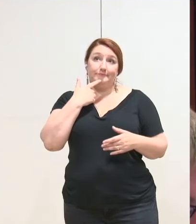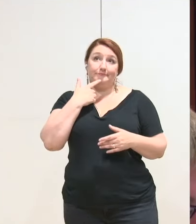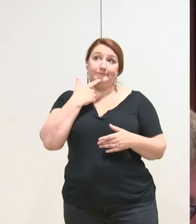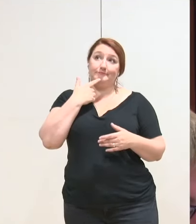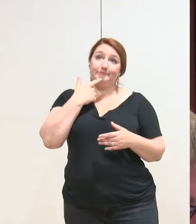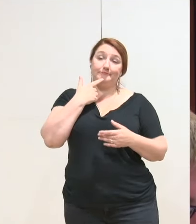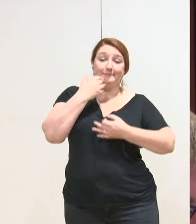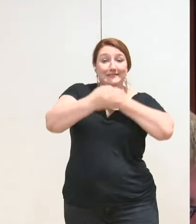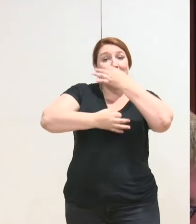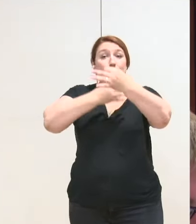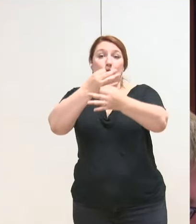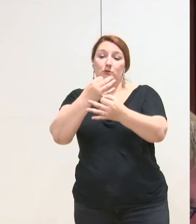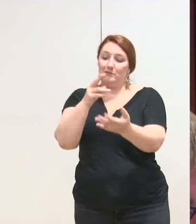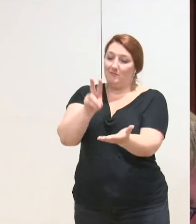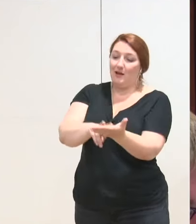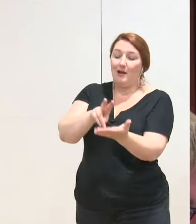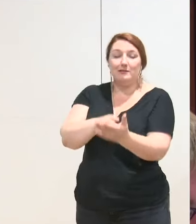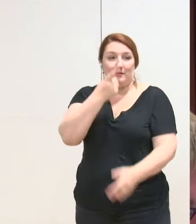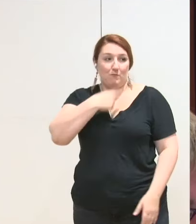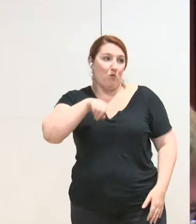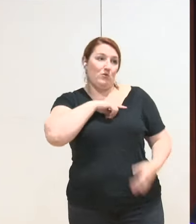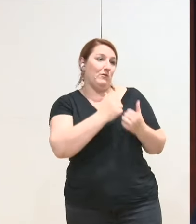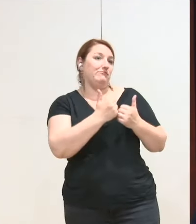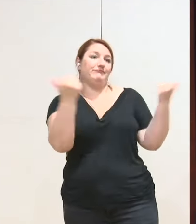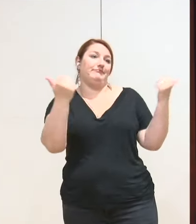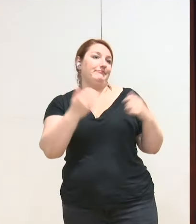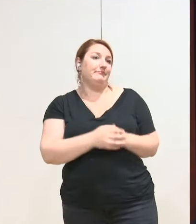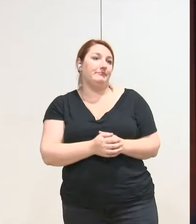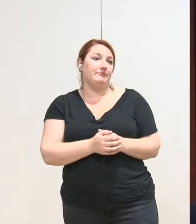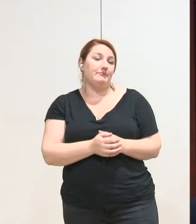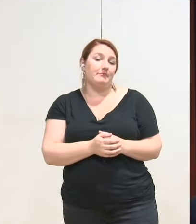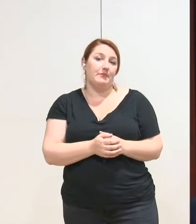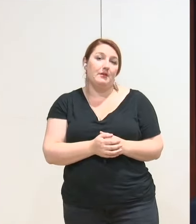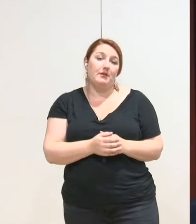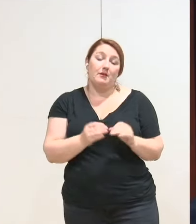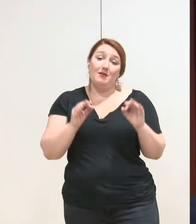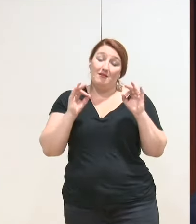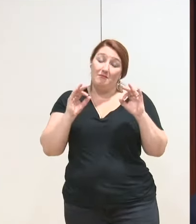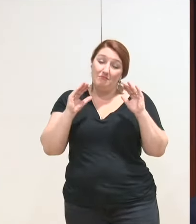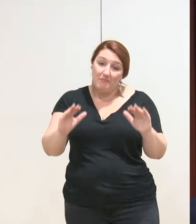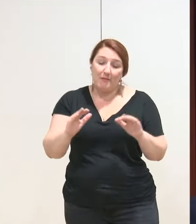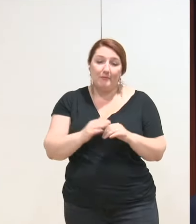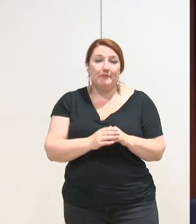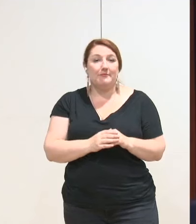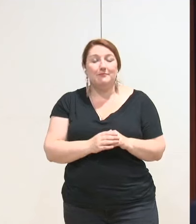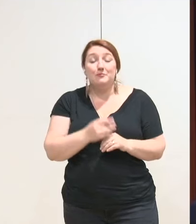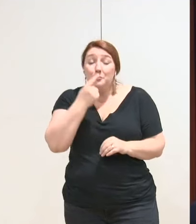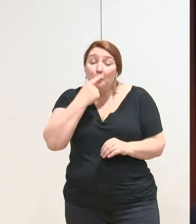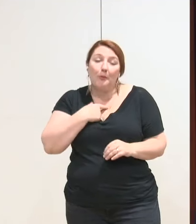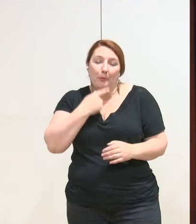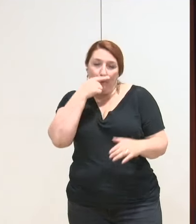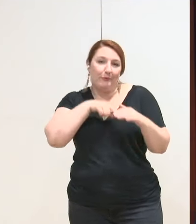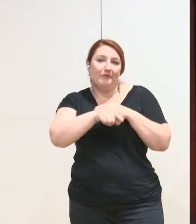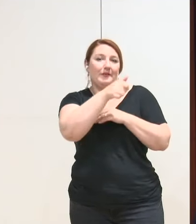correspond pas à la réalité on peut même en effet penser que vous avez anticipé d'une certaine façon la prochaine